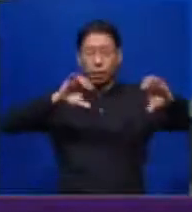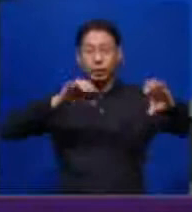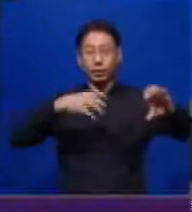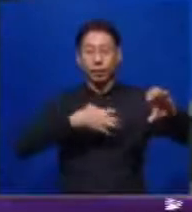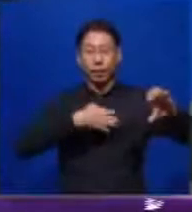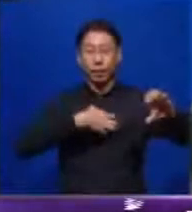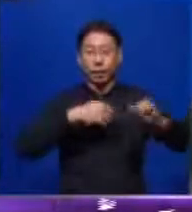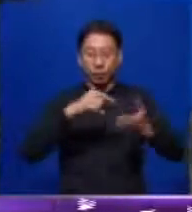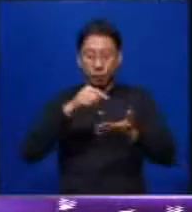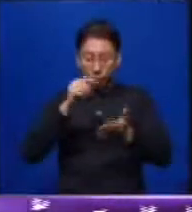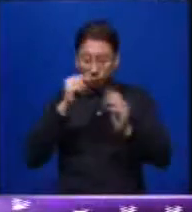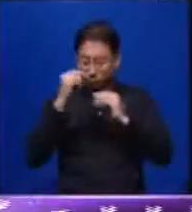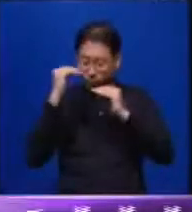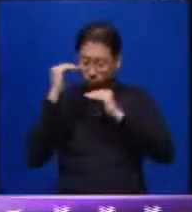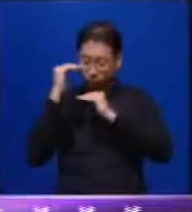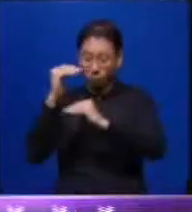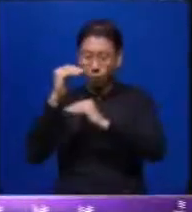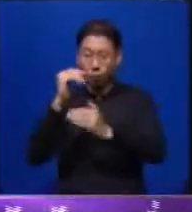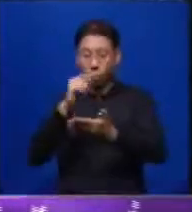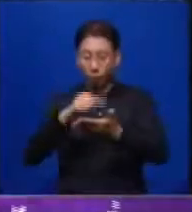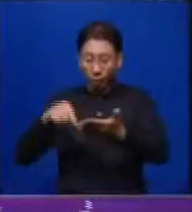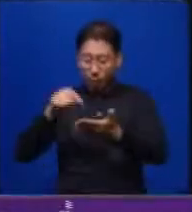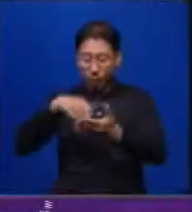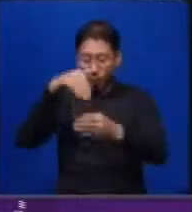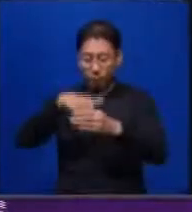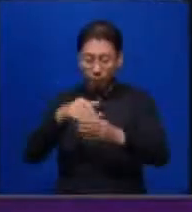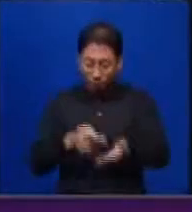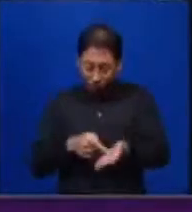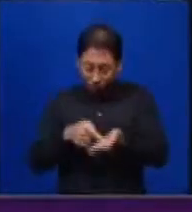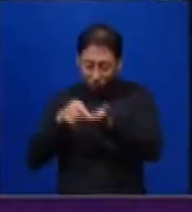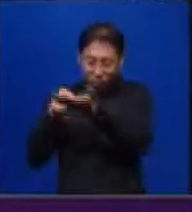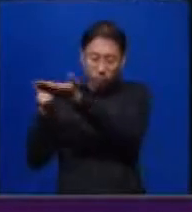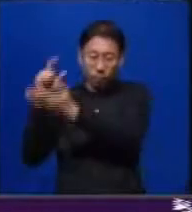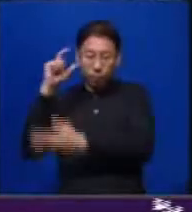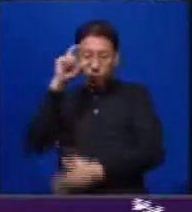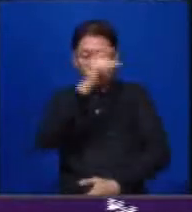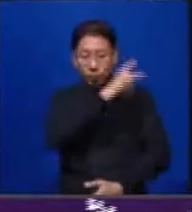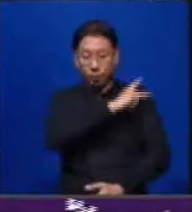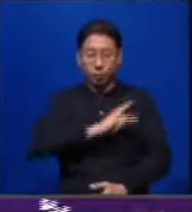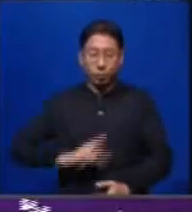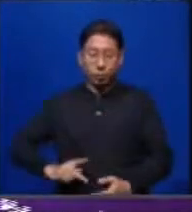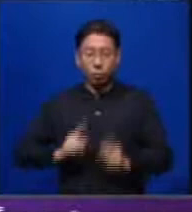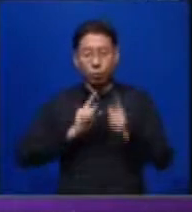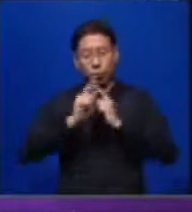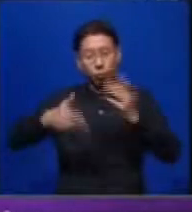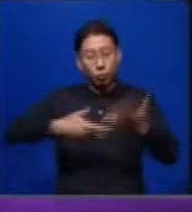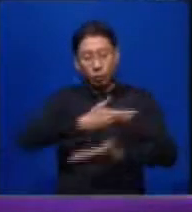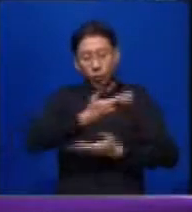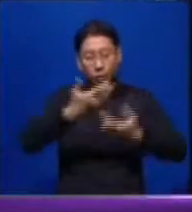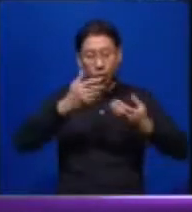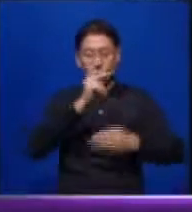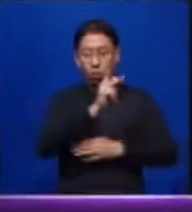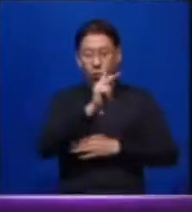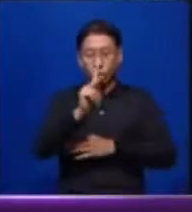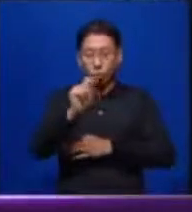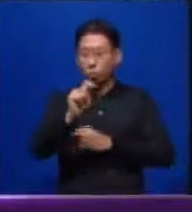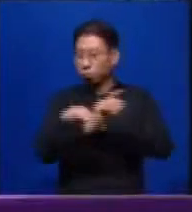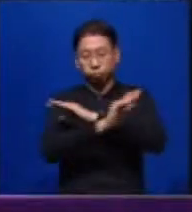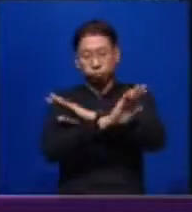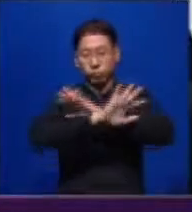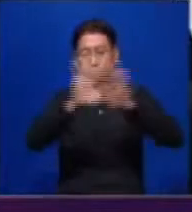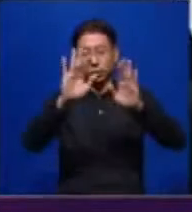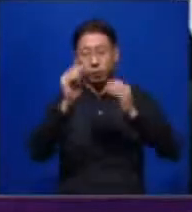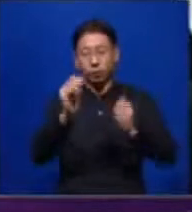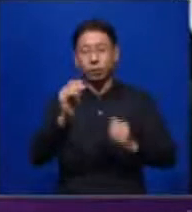พระราชกฤษฎีกากำหนดวันเลือกตั้งนำขึ้นทูลเกล้าทูลกระหม่อมโดยไม่ต้องหารือกับกกตและขอให้ตั้งคณะกรรมการ